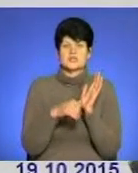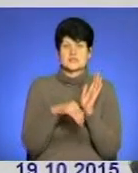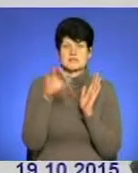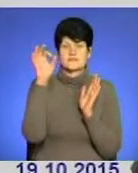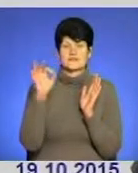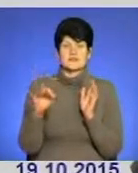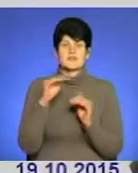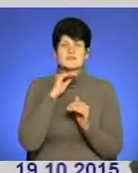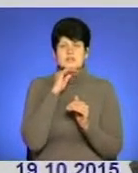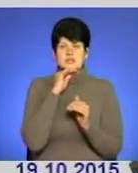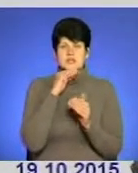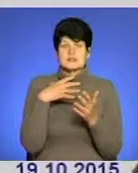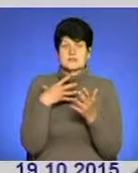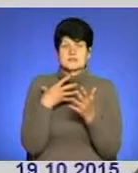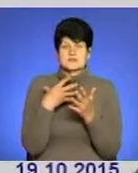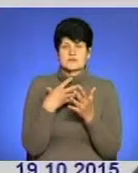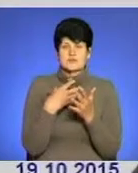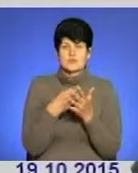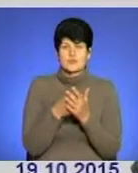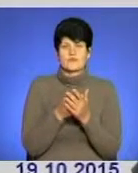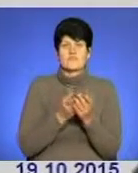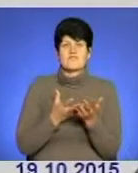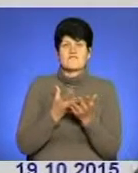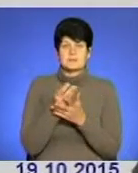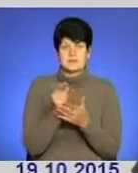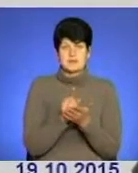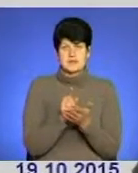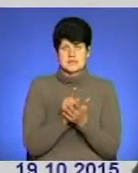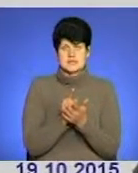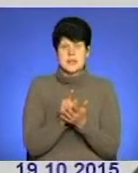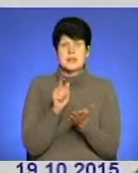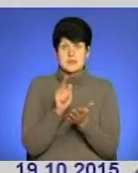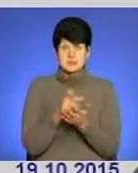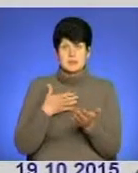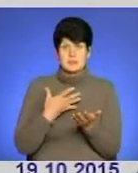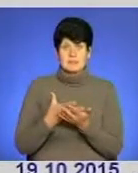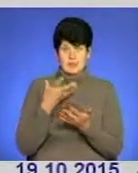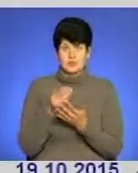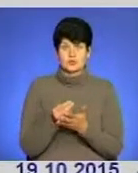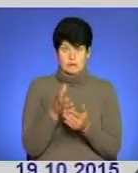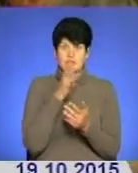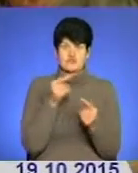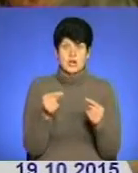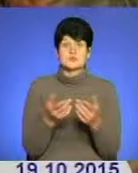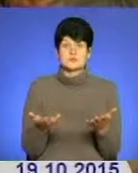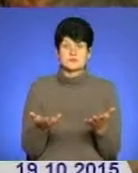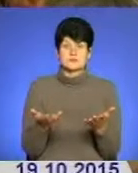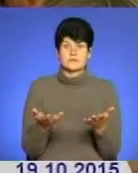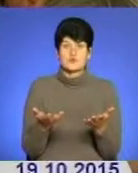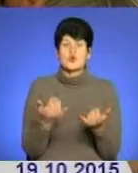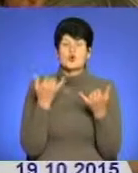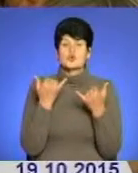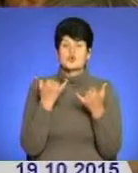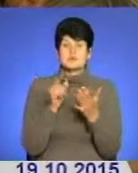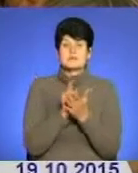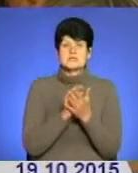50% або 60% вистачає власного ресурсу пенсійного фонду для виплати пенсій. Але пенсію ми платимо, правда? І вчасно. Сьогодні пенсійний